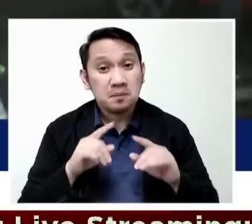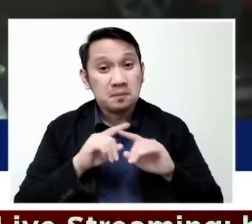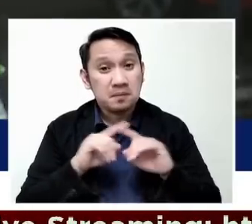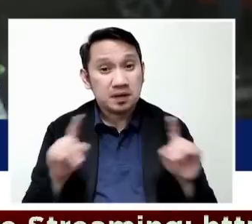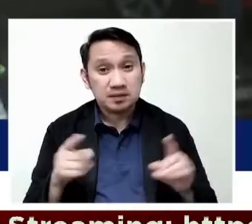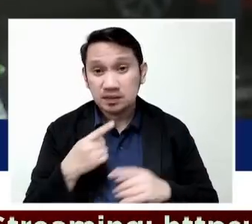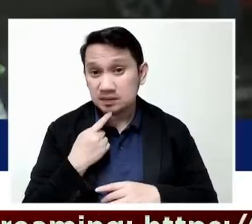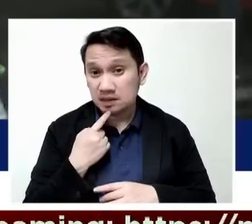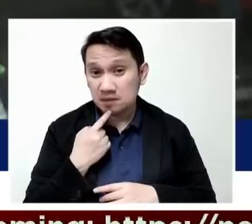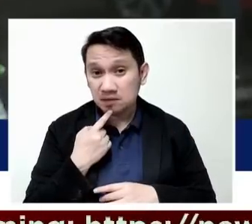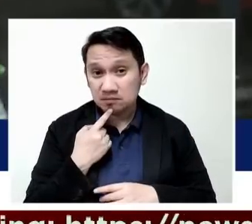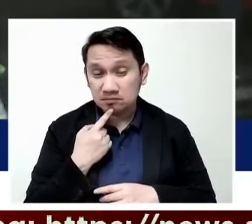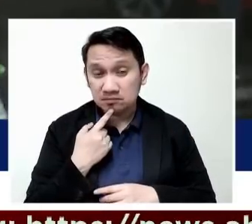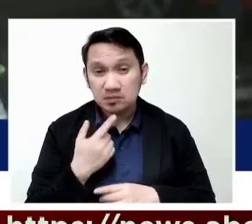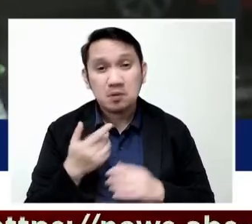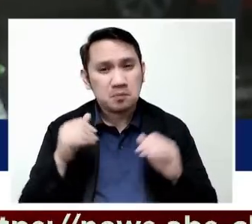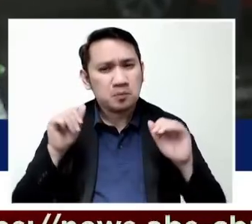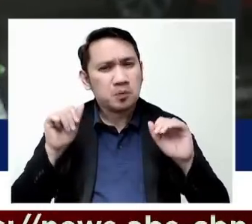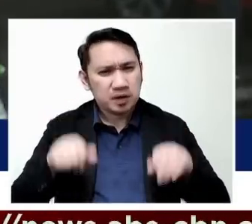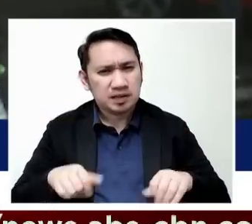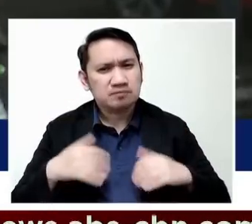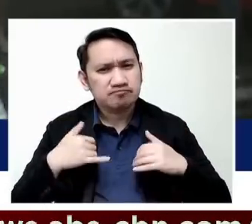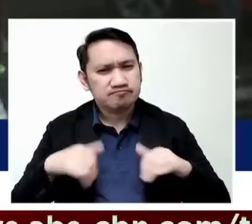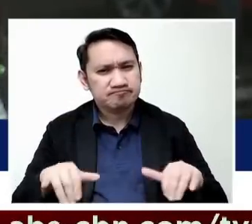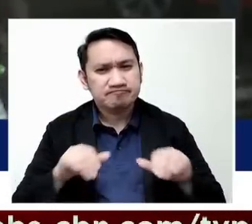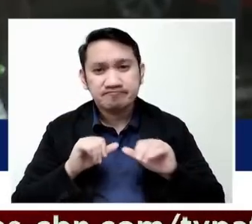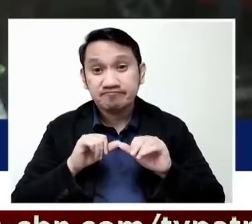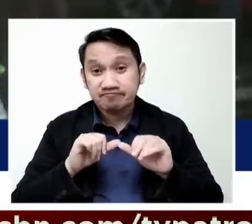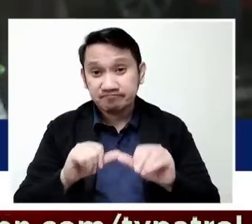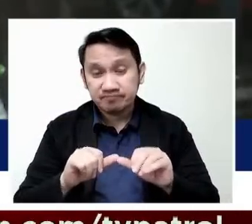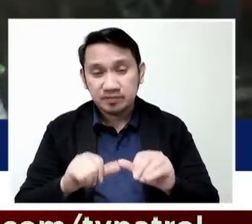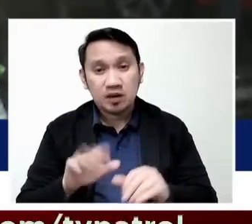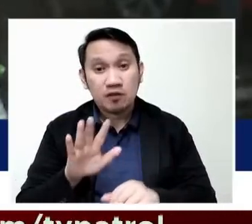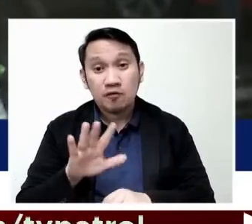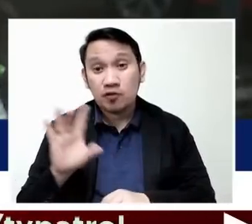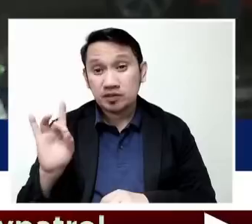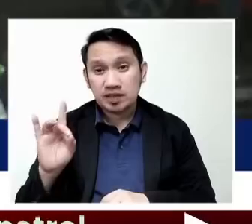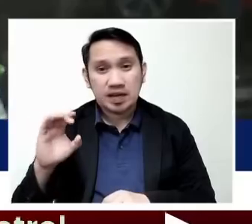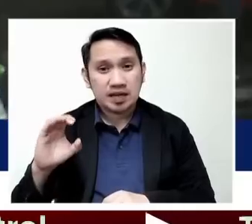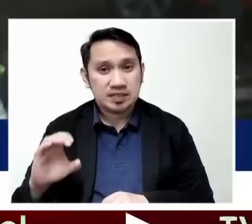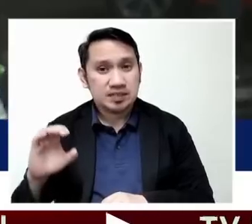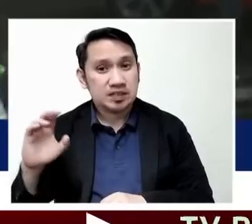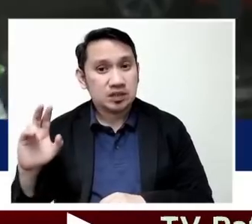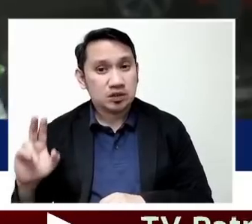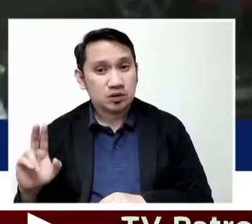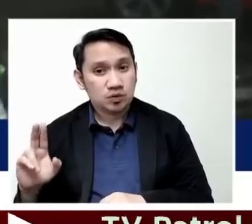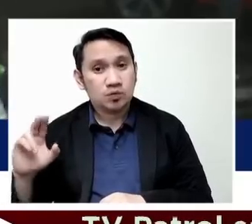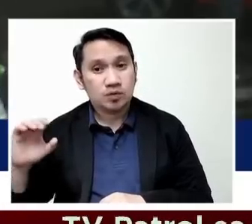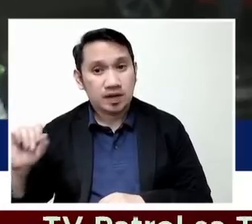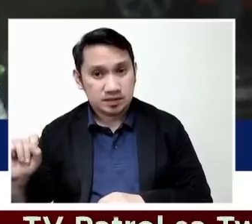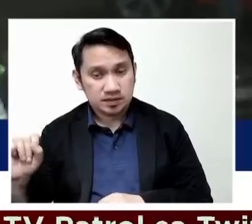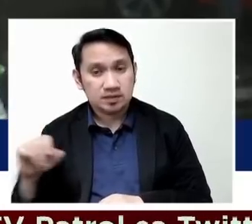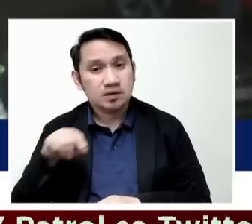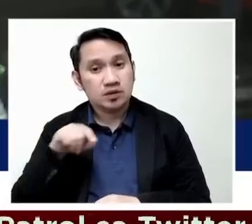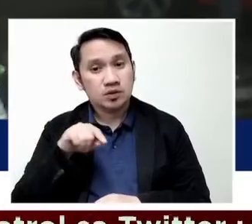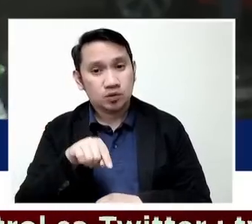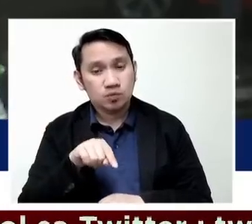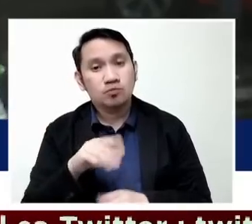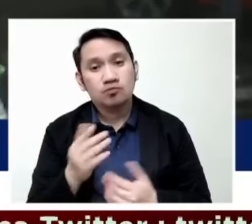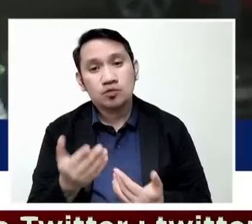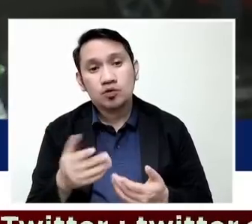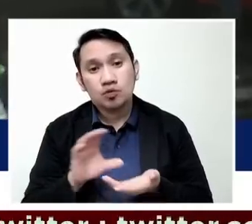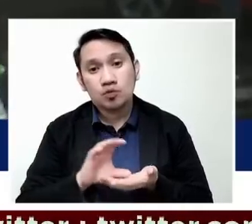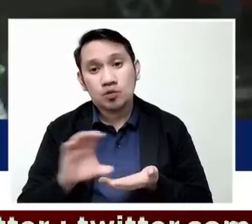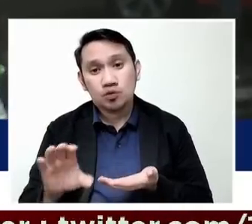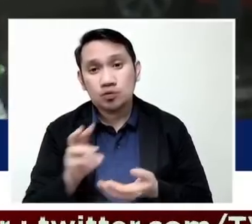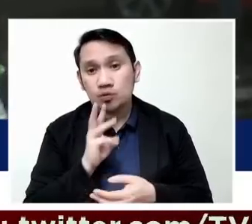kay Rufo, posible itong manatili hanggat nasa 48 cubic meters per second ang alokasyon ng water concessionaires mula